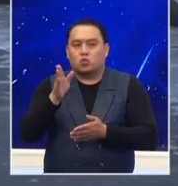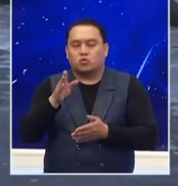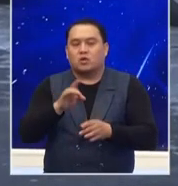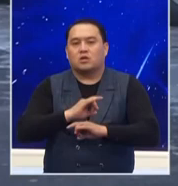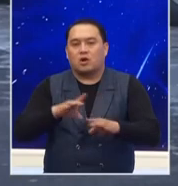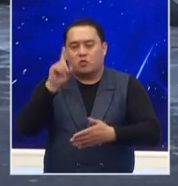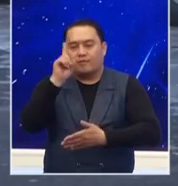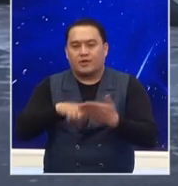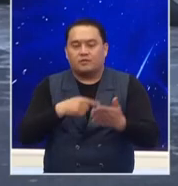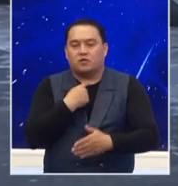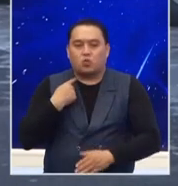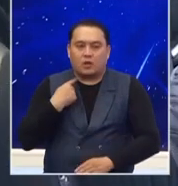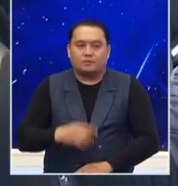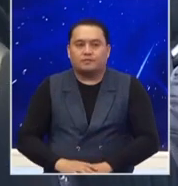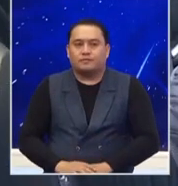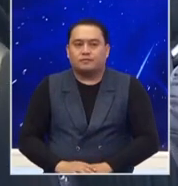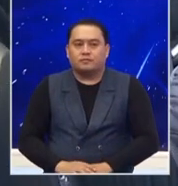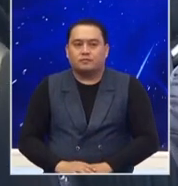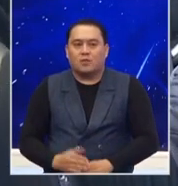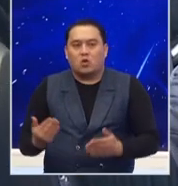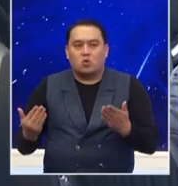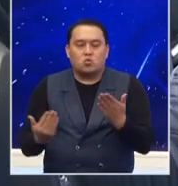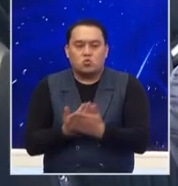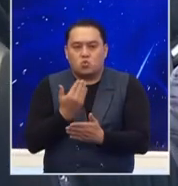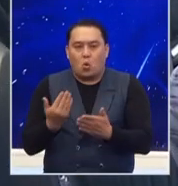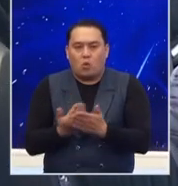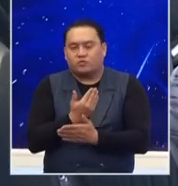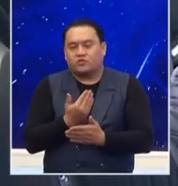уверен житель областного центра. Насчет новшества,